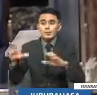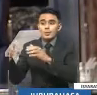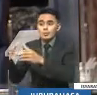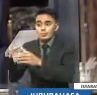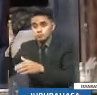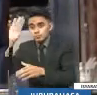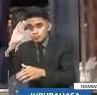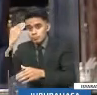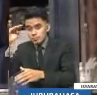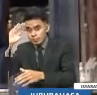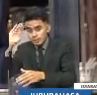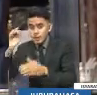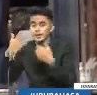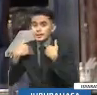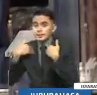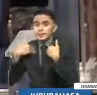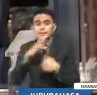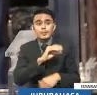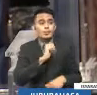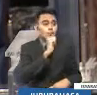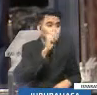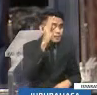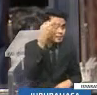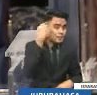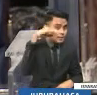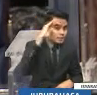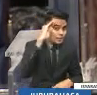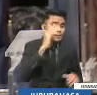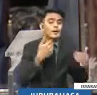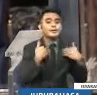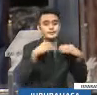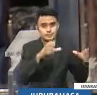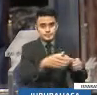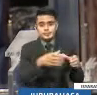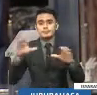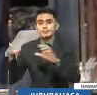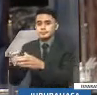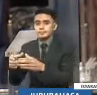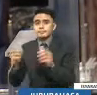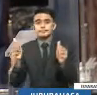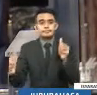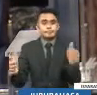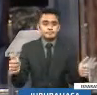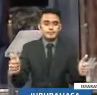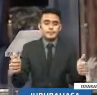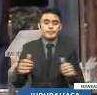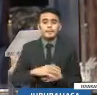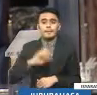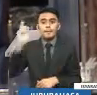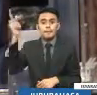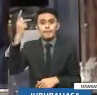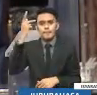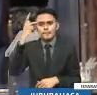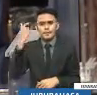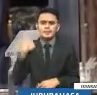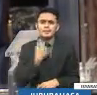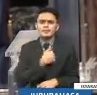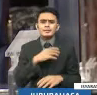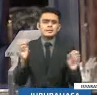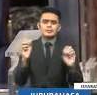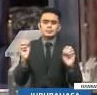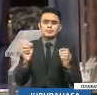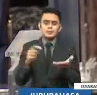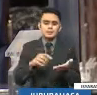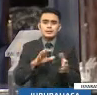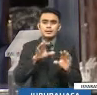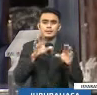skim, Bukan Bumi Putera juga ada skim. Dua skim ini. Terutama. Yang kedua, mengenai politik tak ada. Kita tak ada pun dalam borang